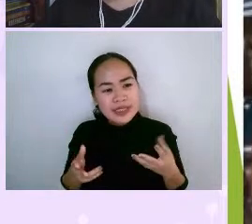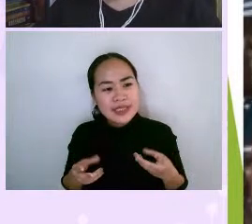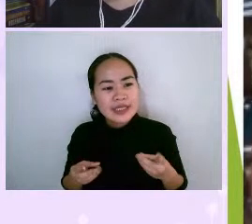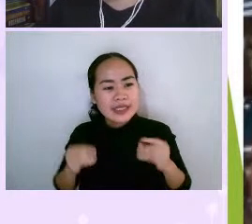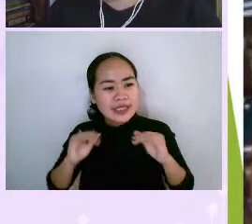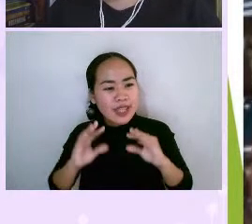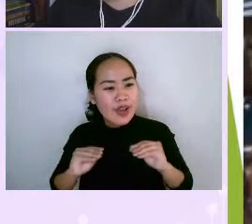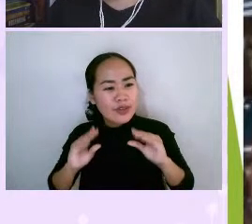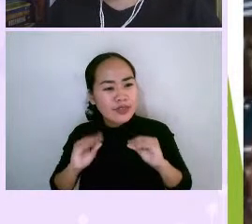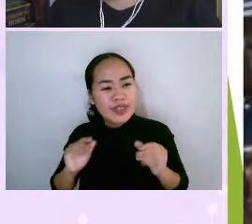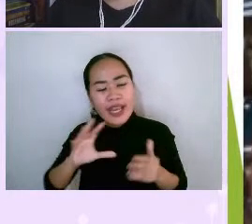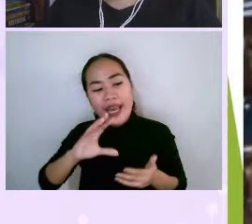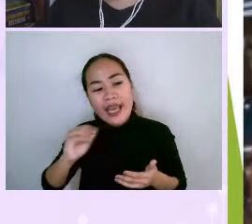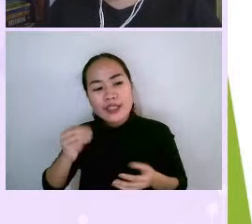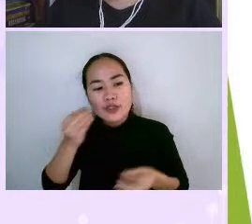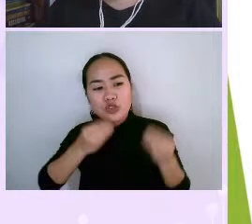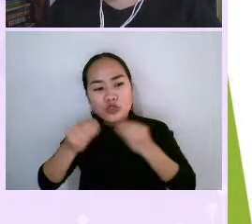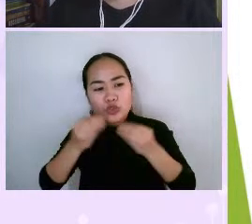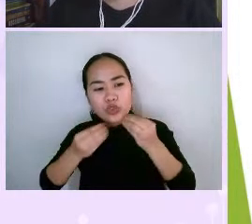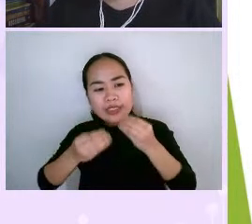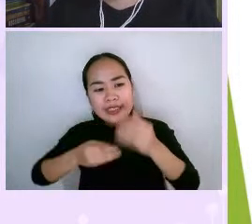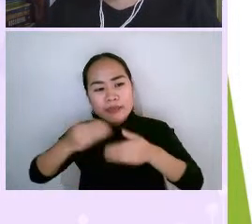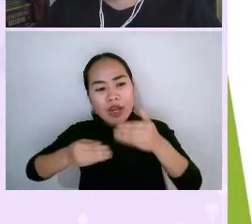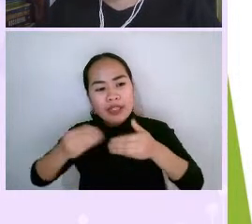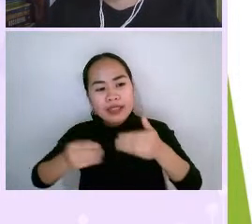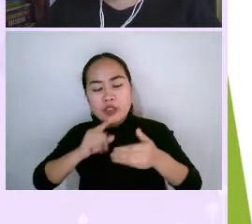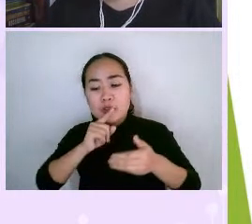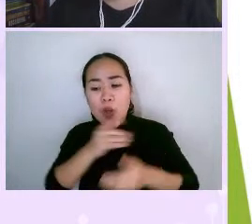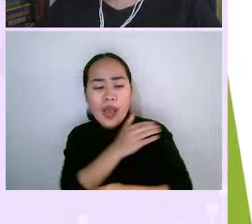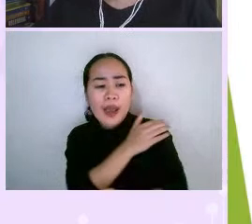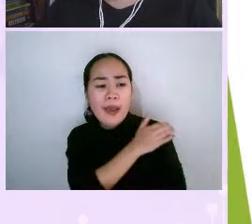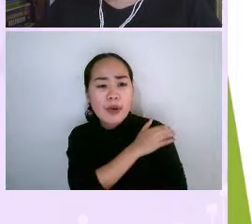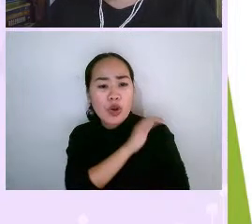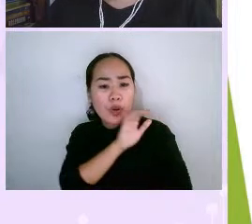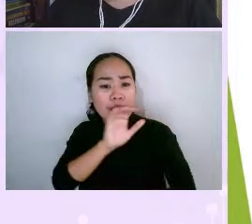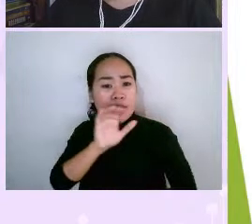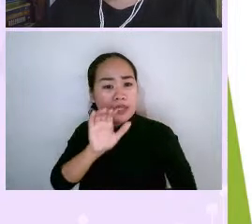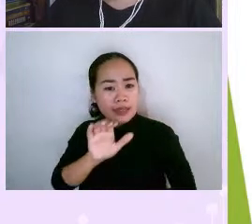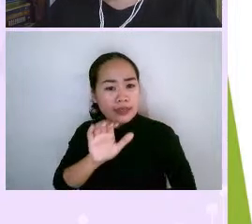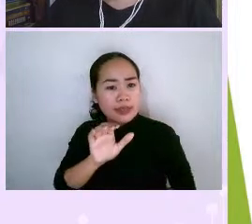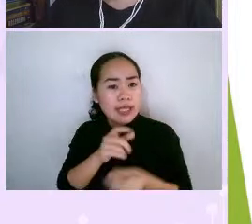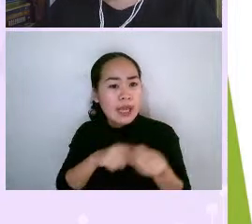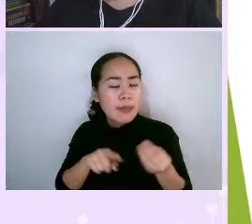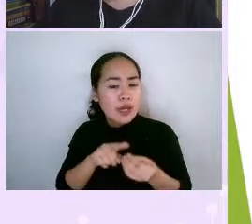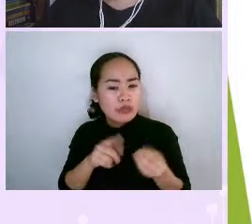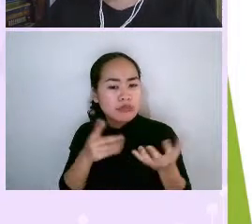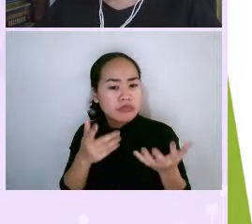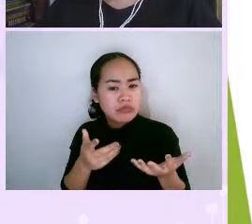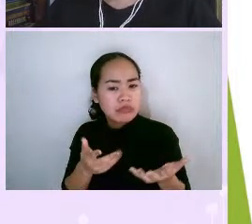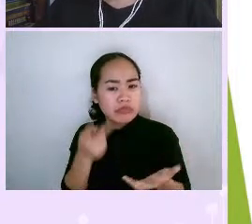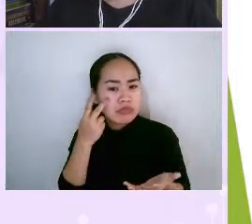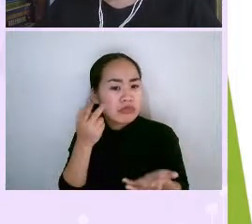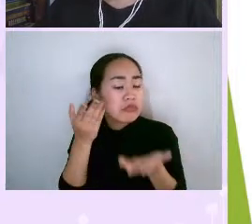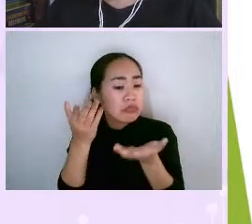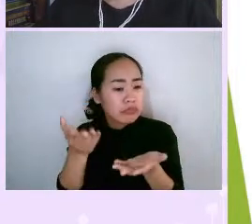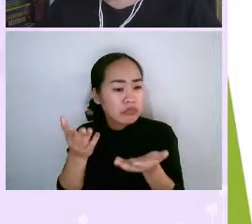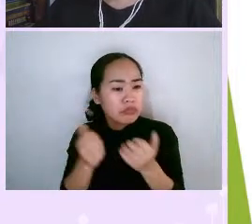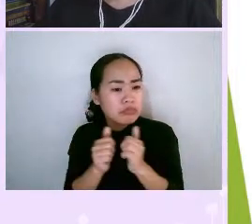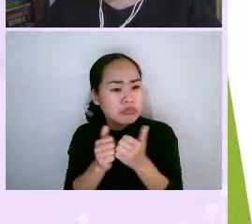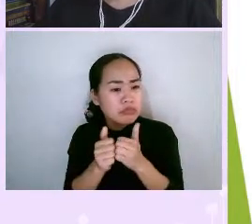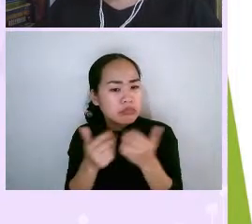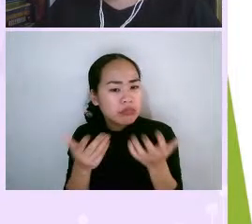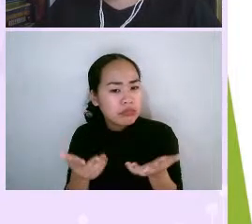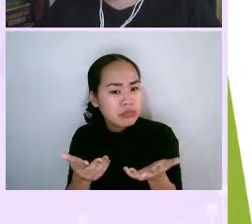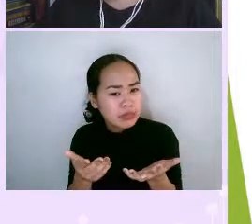nila, mga IPs. Empowerment of the IPs. Meron din po kaming ginagawang